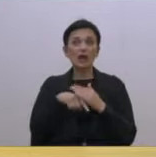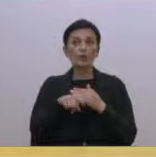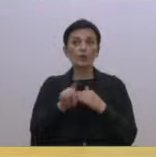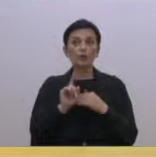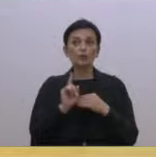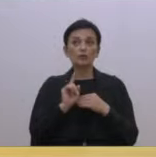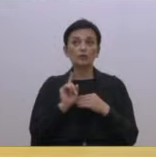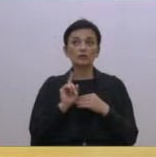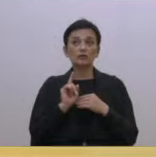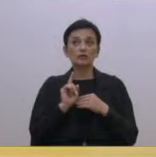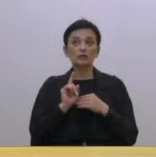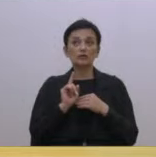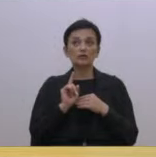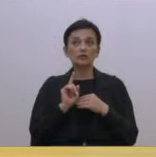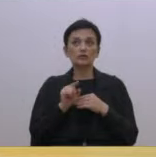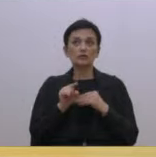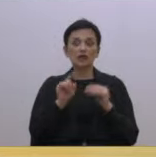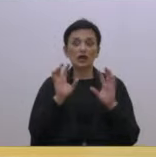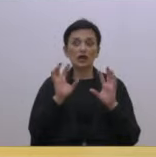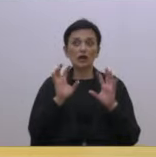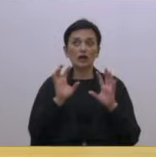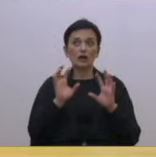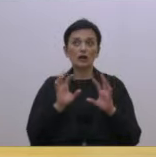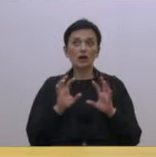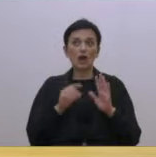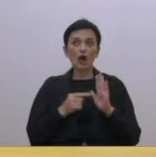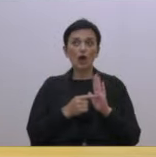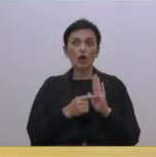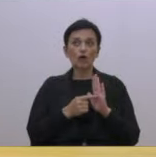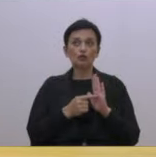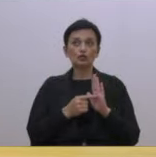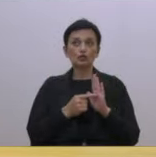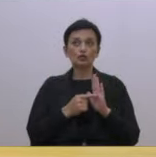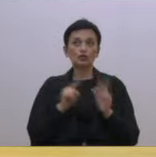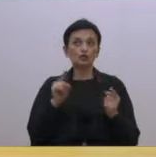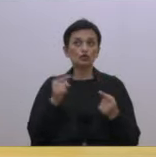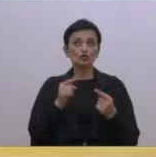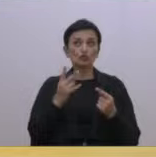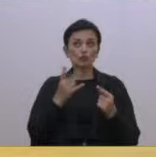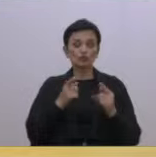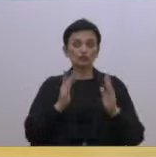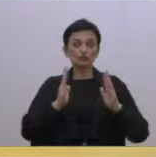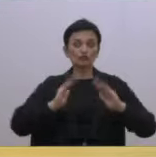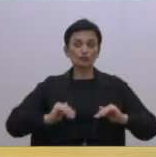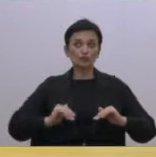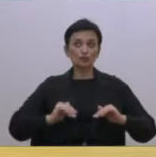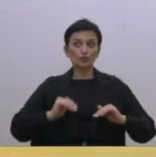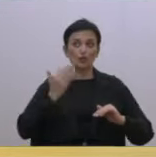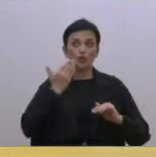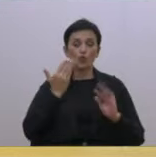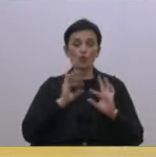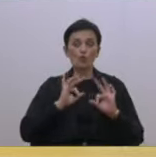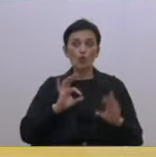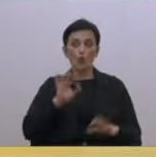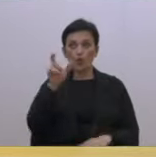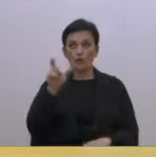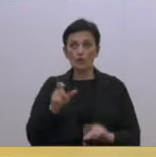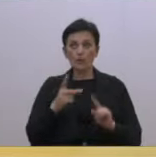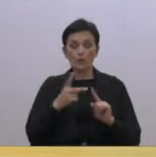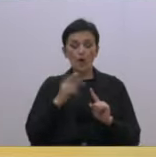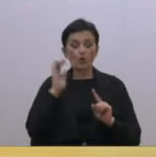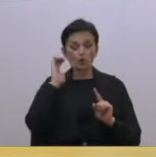ეს კანონი ხო უკვე აღარ არის, შესაბამისად ჩასაგდები არის მოხსენებელმა მეორე